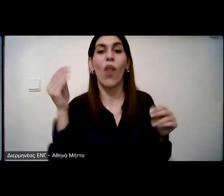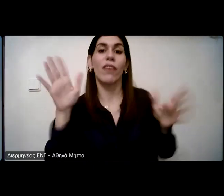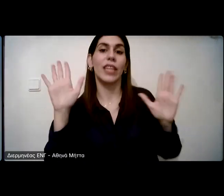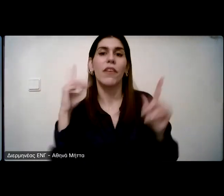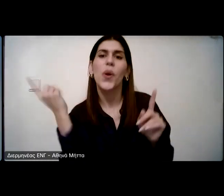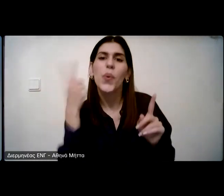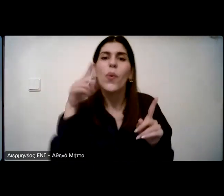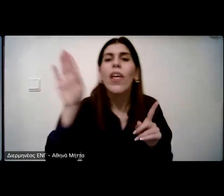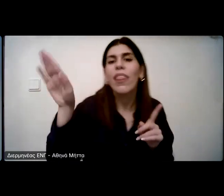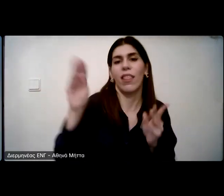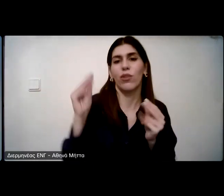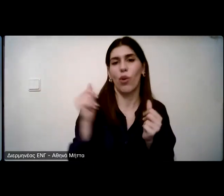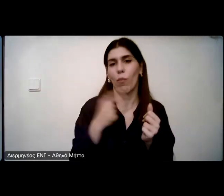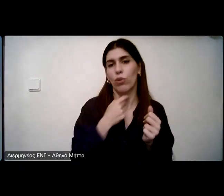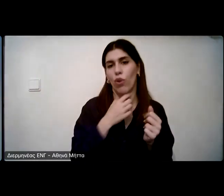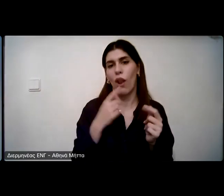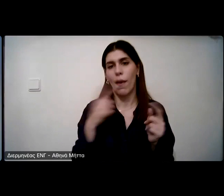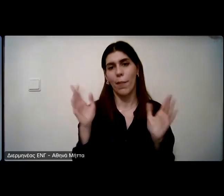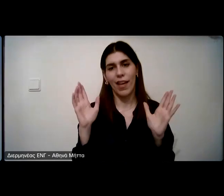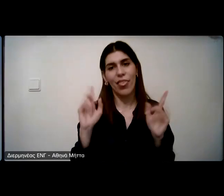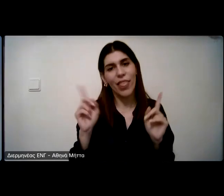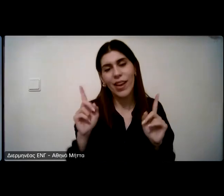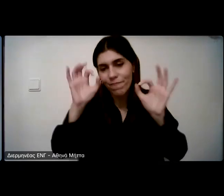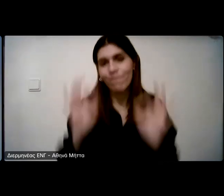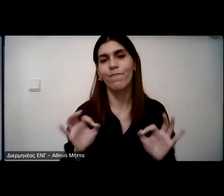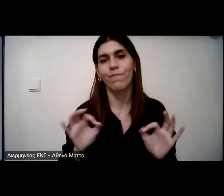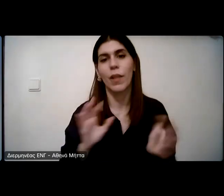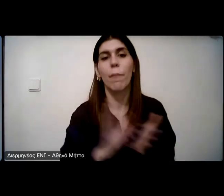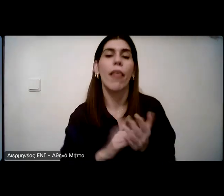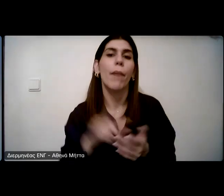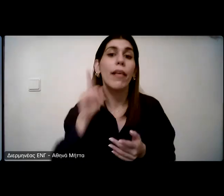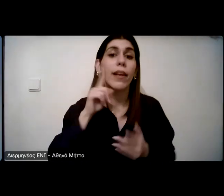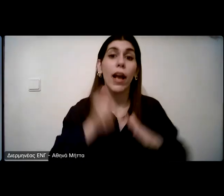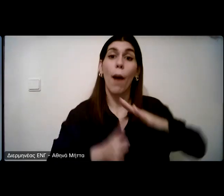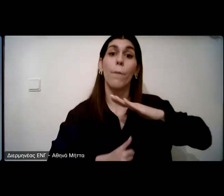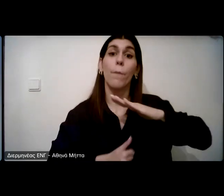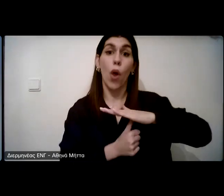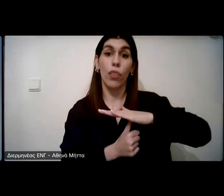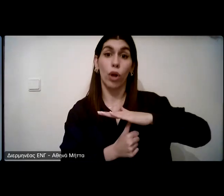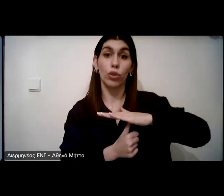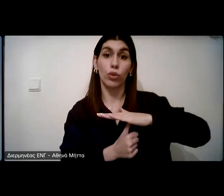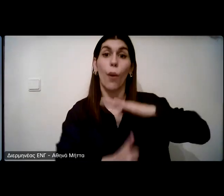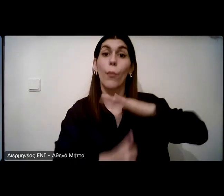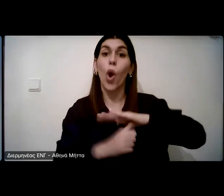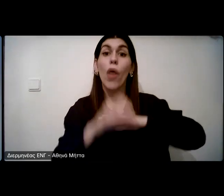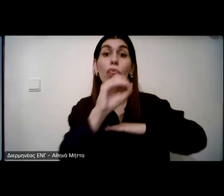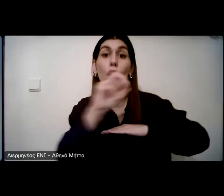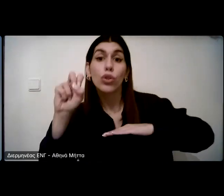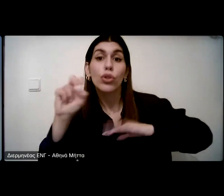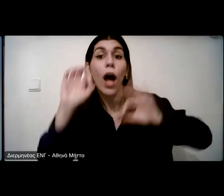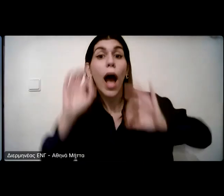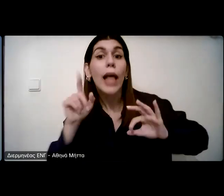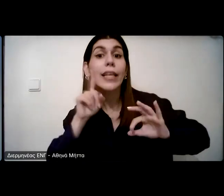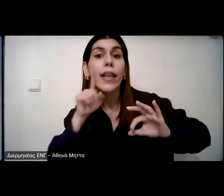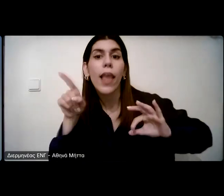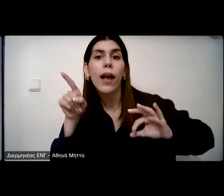συνέπεια, μια γυναίκα που αναφέρεται σαν προεδρή προσλαμβάνεται λιγότερο πιστική από έναν άνδρα ή από